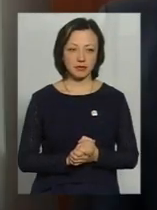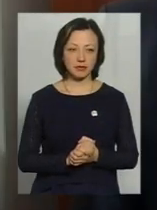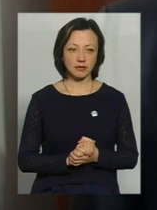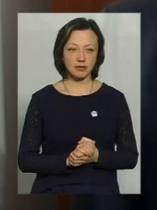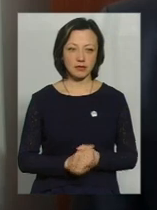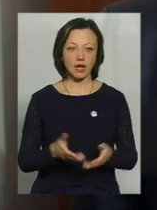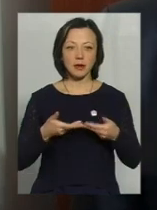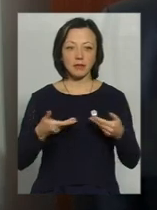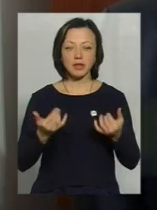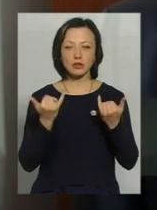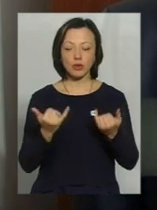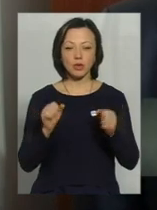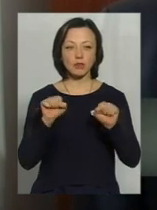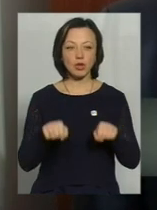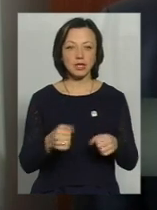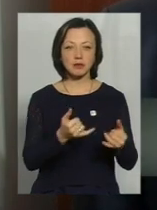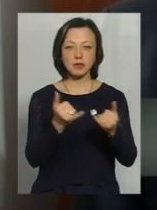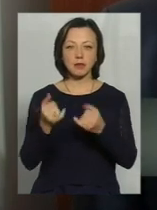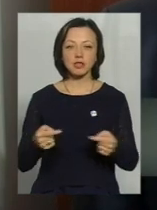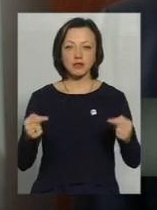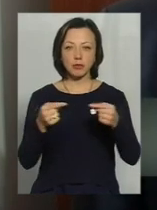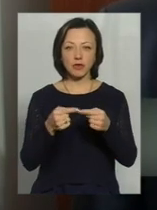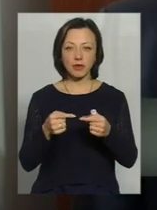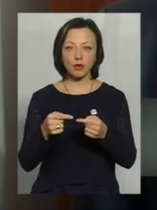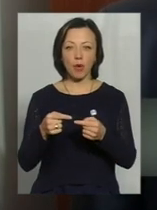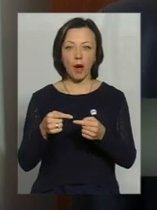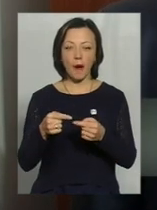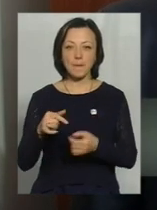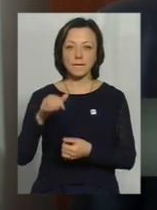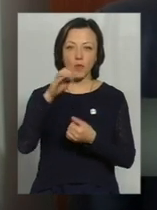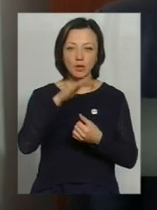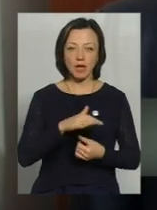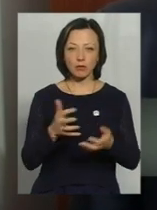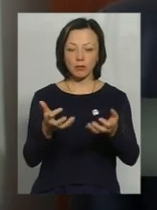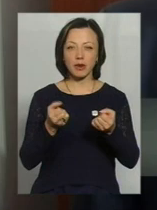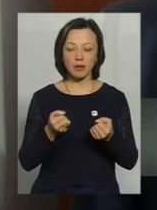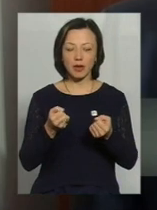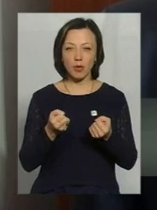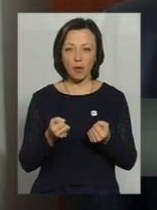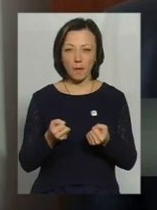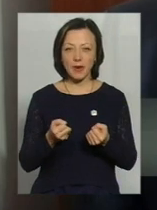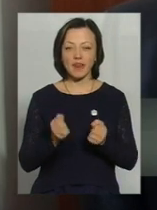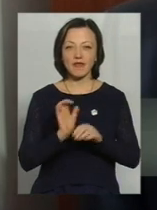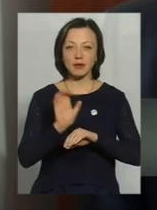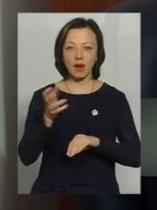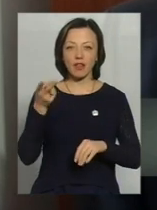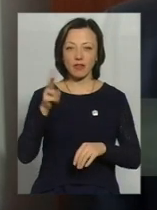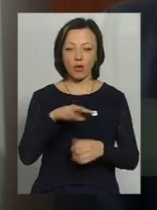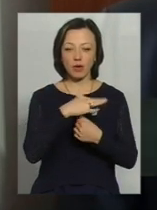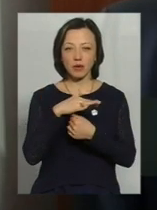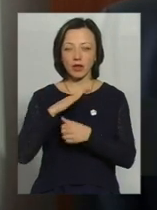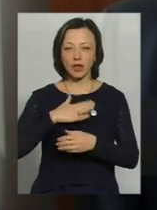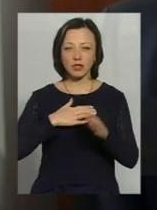Ми сьогодні могли забезпечити відповідну посадку, прийом і відправку двох повітряних суден наших